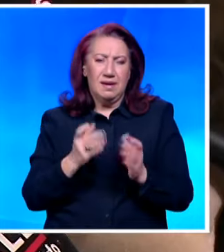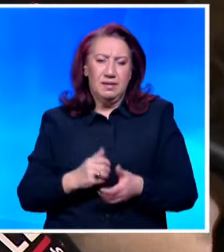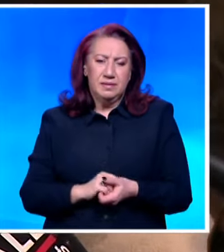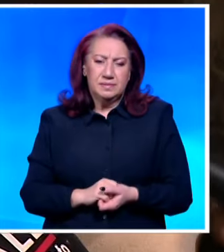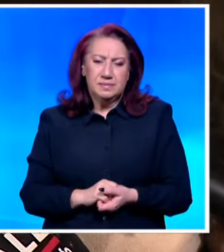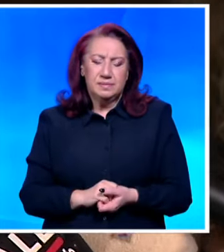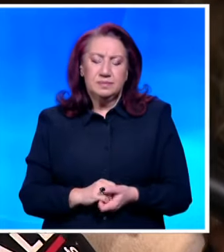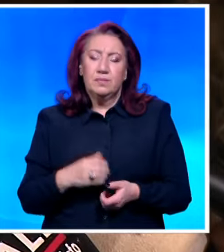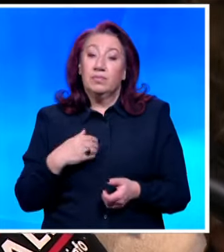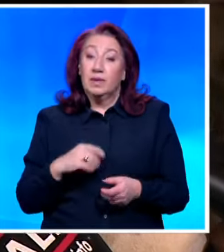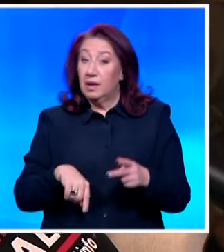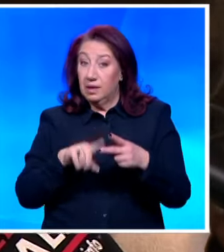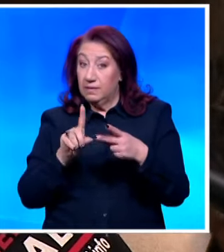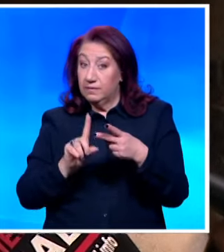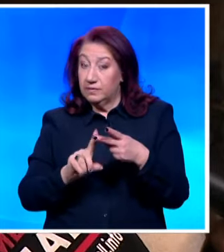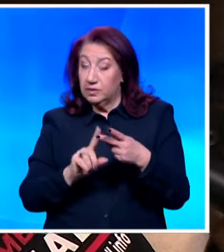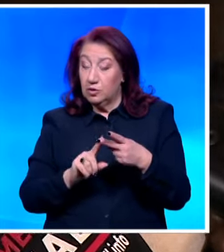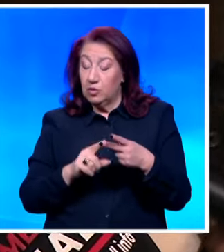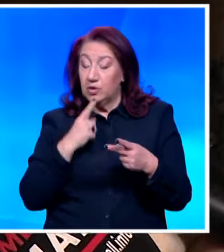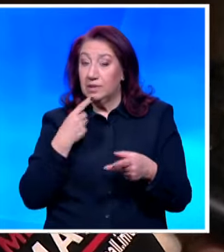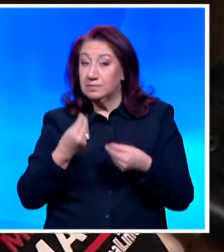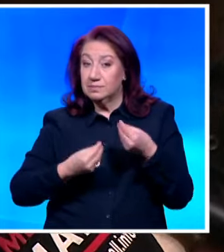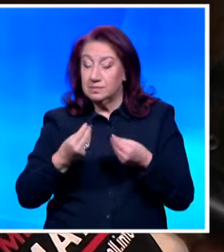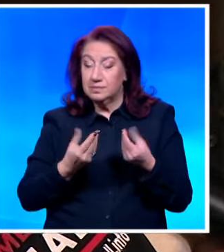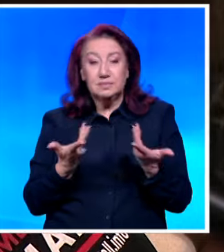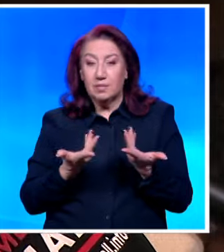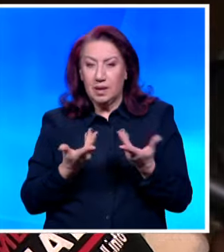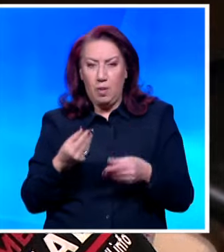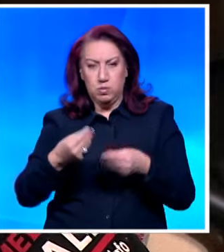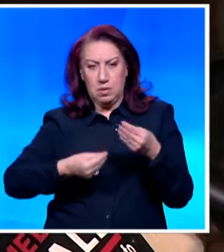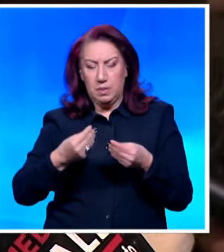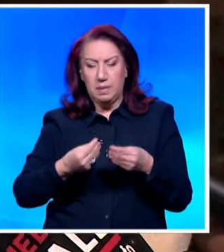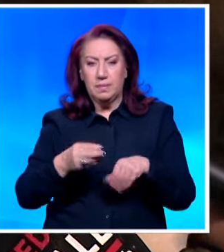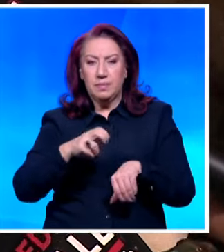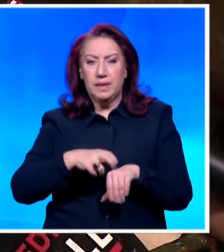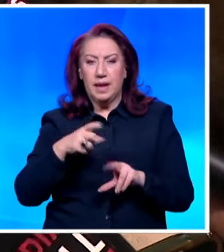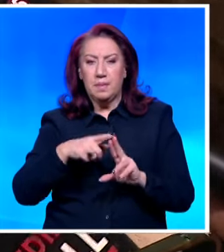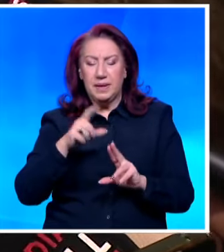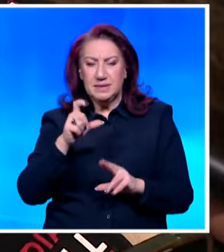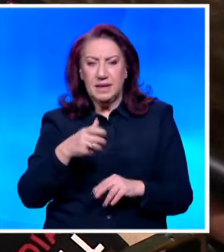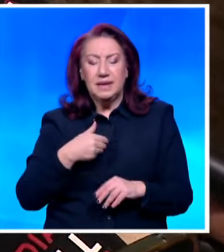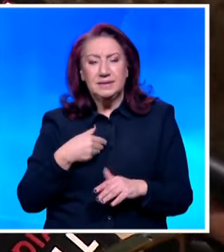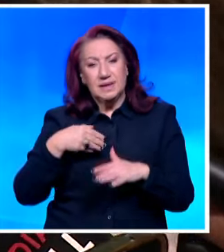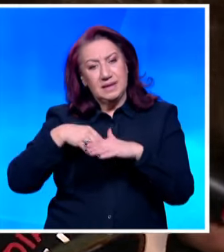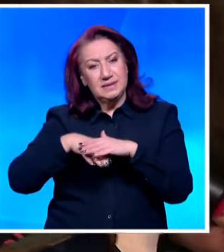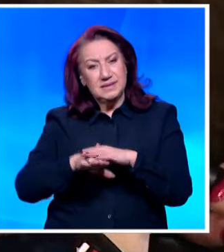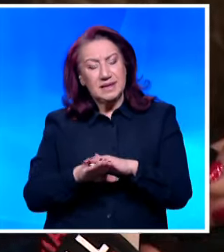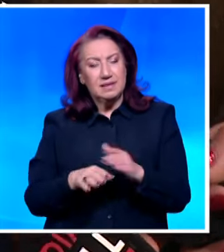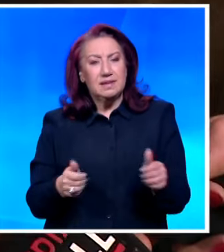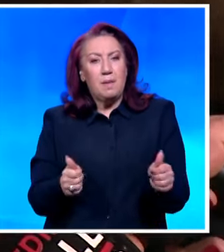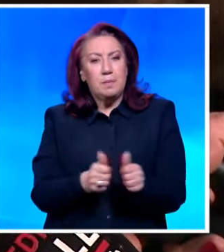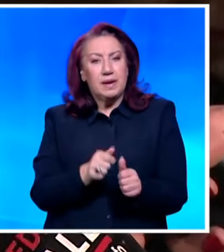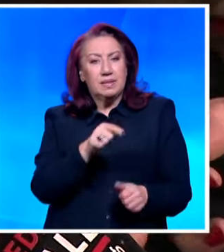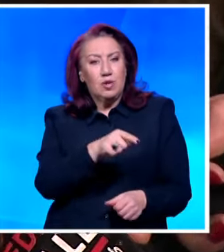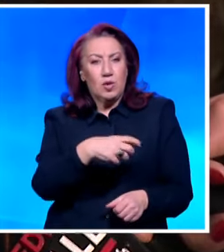проблемът е че дпс искат да бъдат скрит партньор на герб в в това